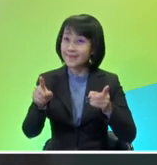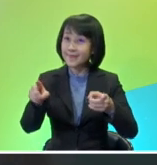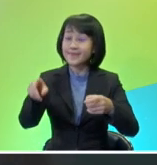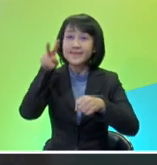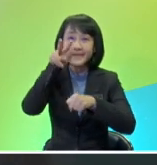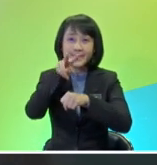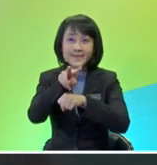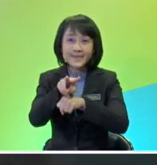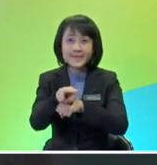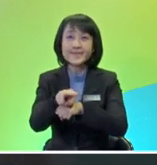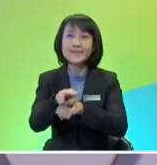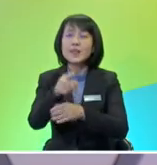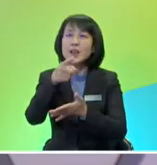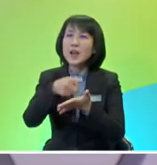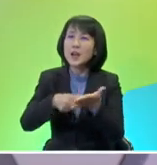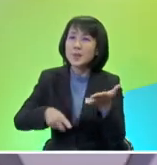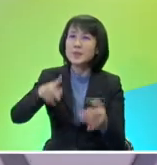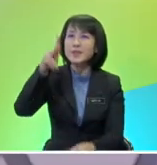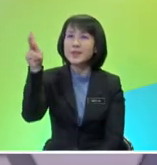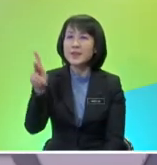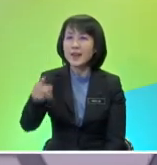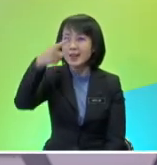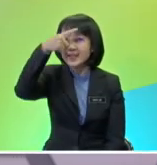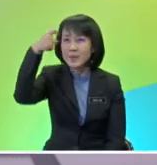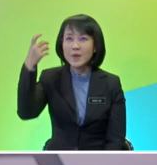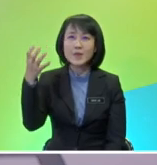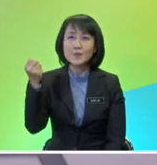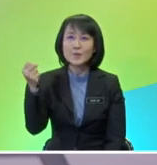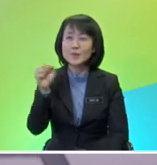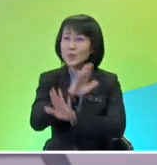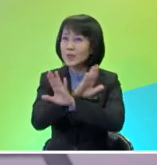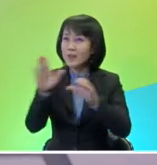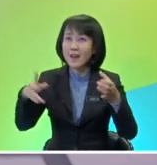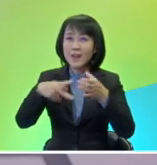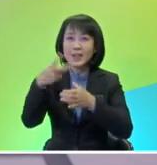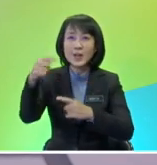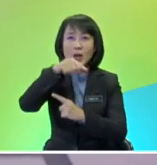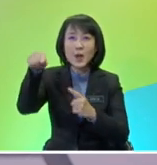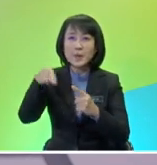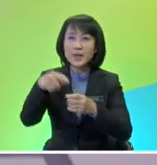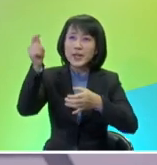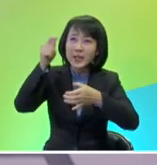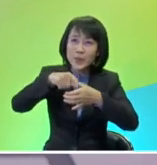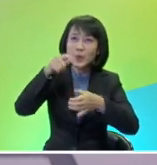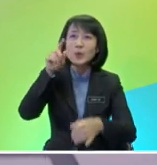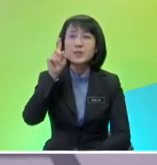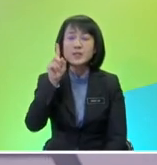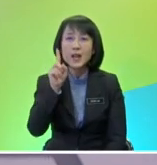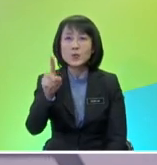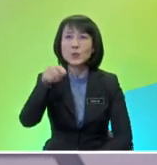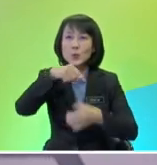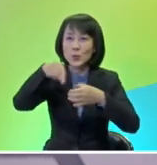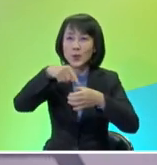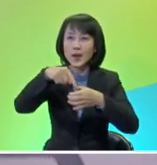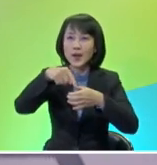menonton, apakah sebab susu tersebut tak keluar apabila ditebuk satu lubang saja? Ha. Dan apabila ditebuk dua